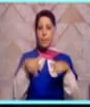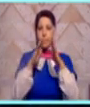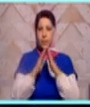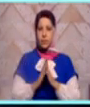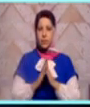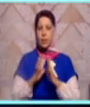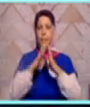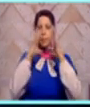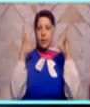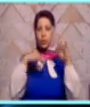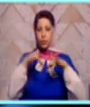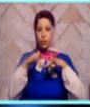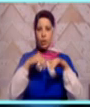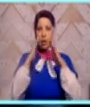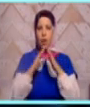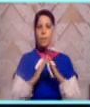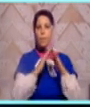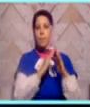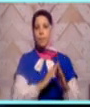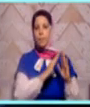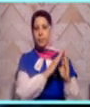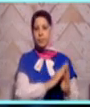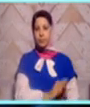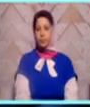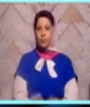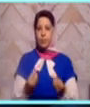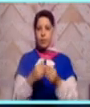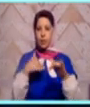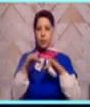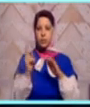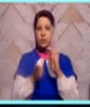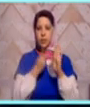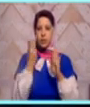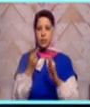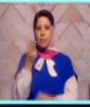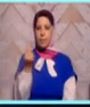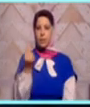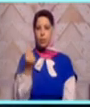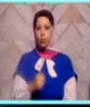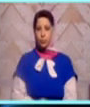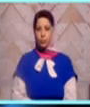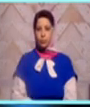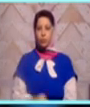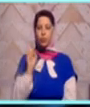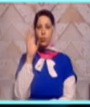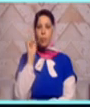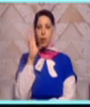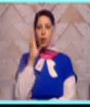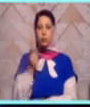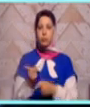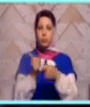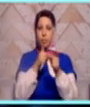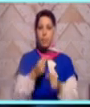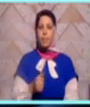حتى يعني مع الخط الثاني لمترو الأنفاق شبرا الخيمة المنيب حتى